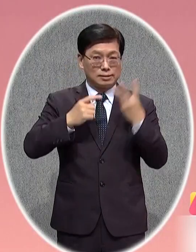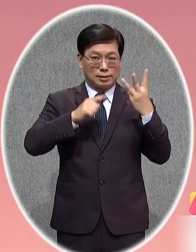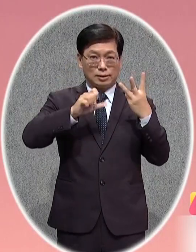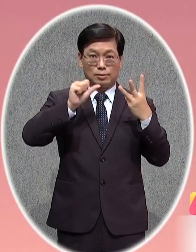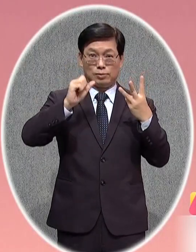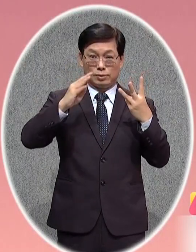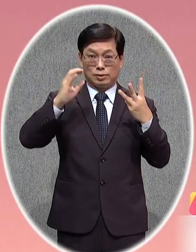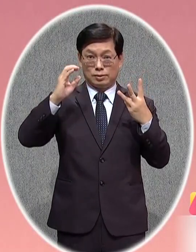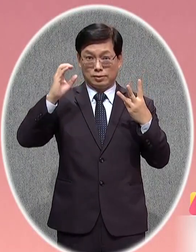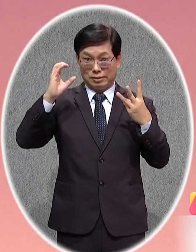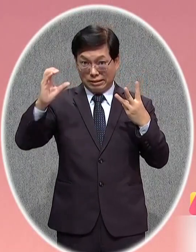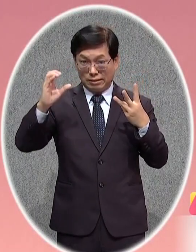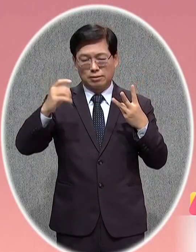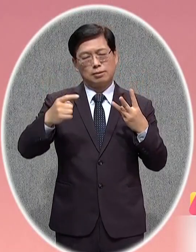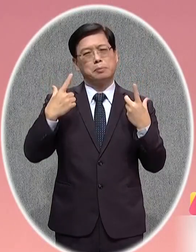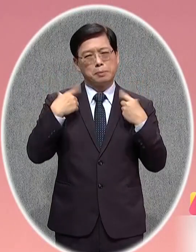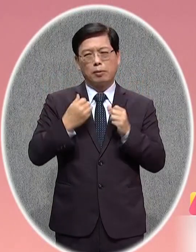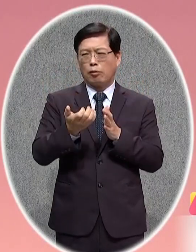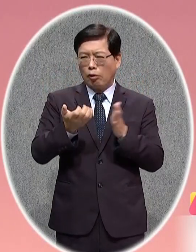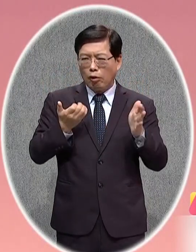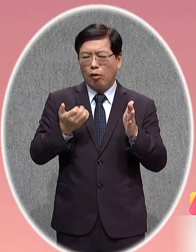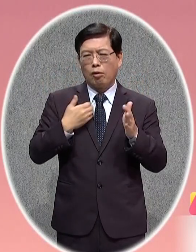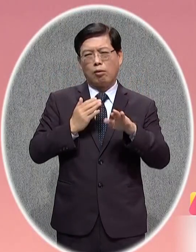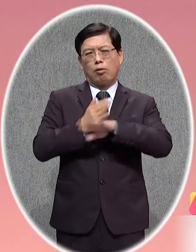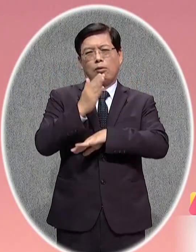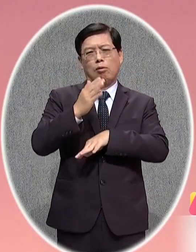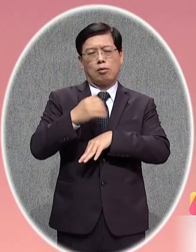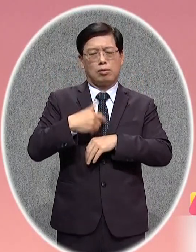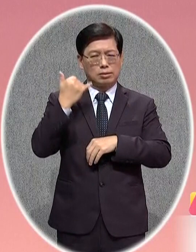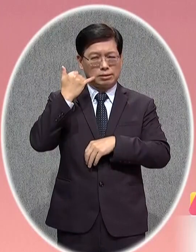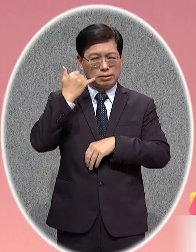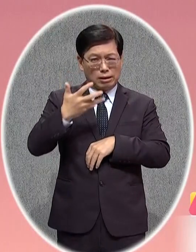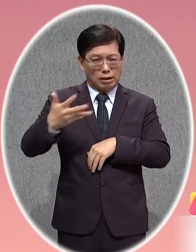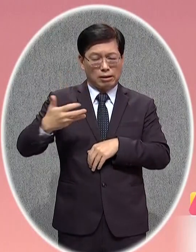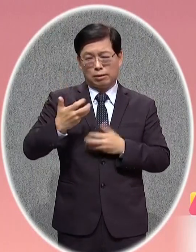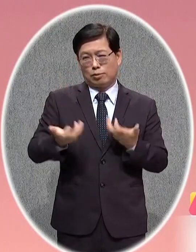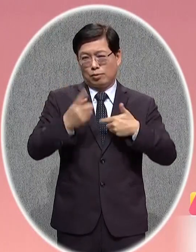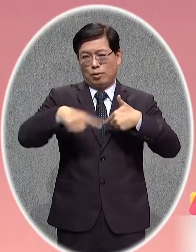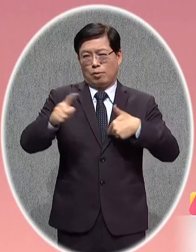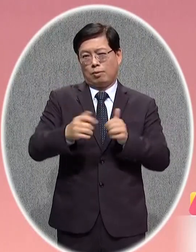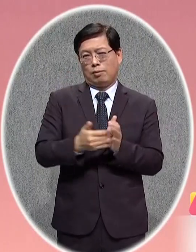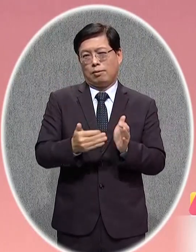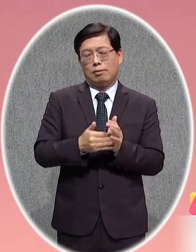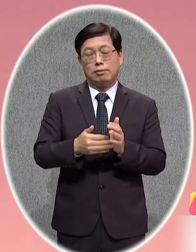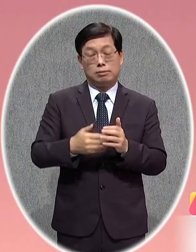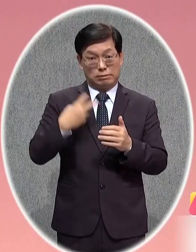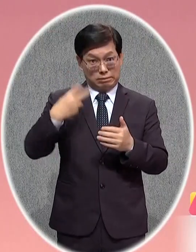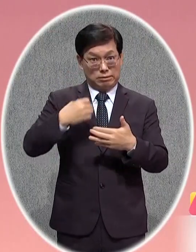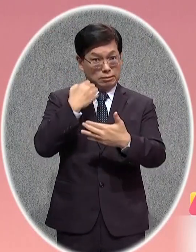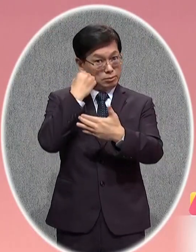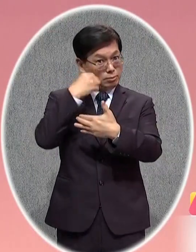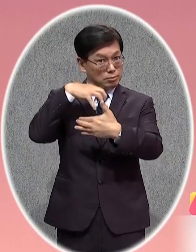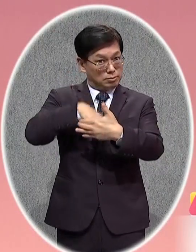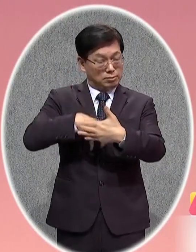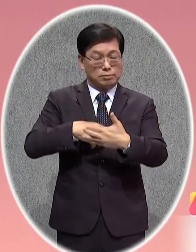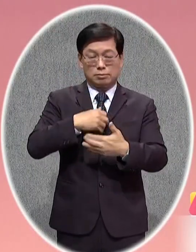C， 我们不是就是提前来到的海洋暖化现象吗？而住在里面的生